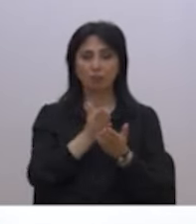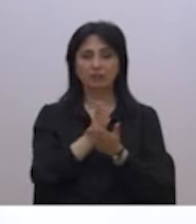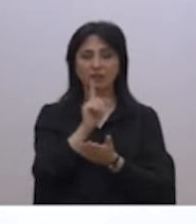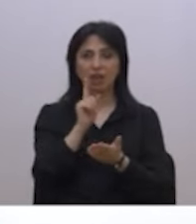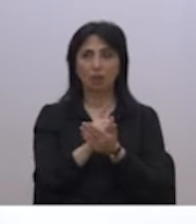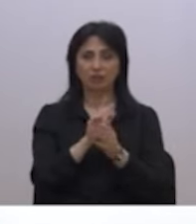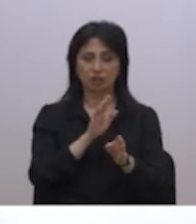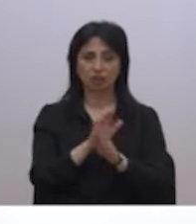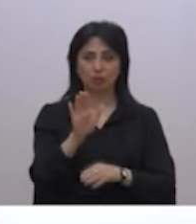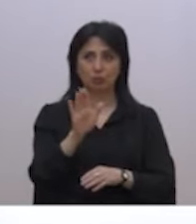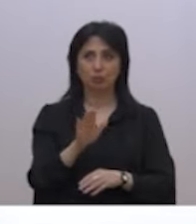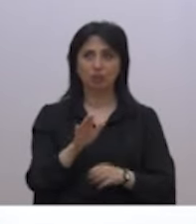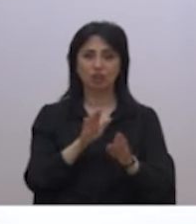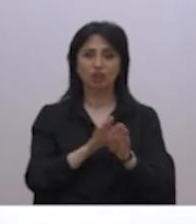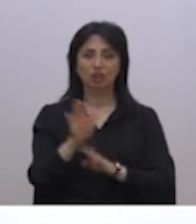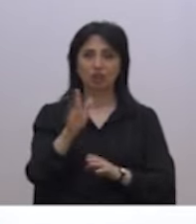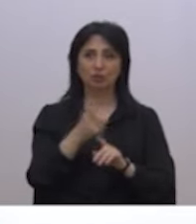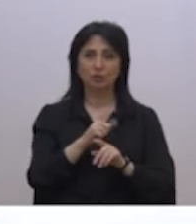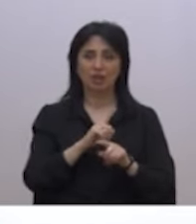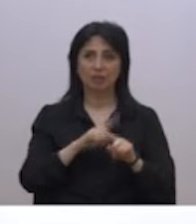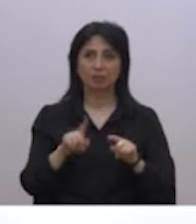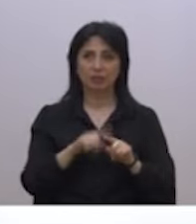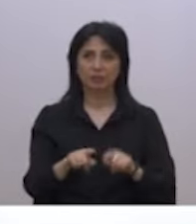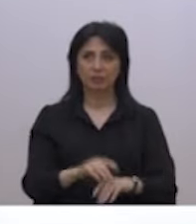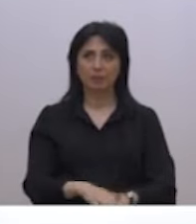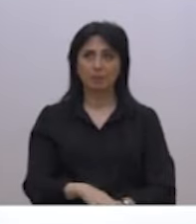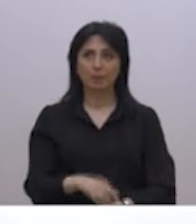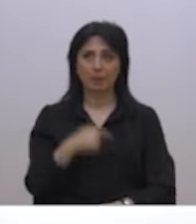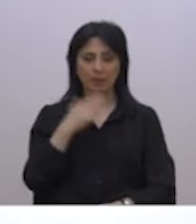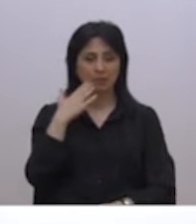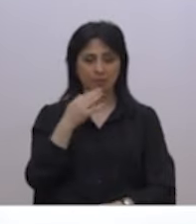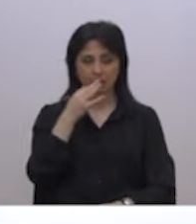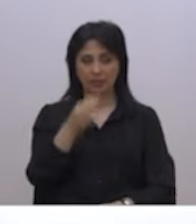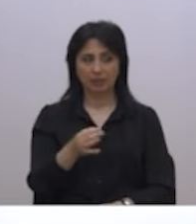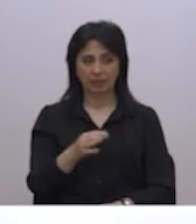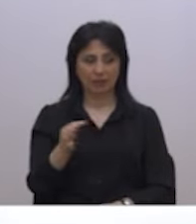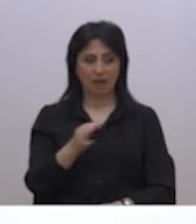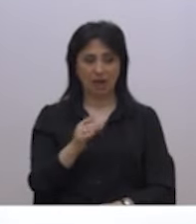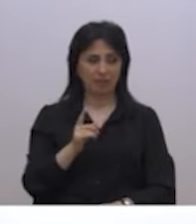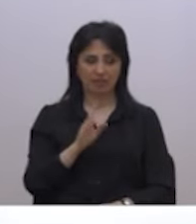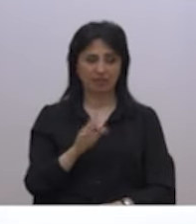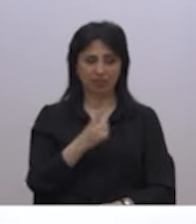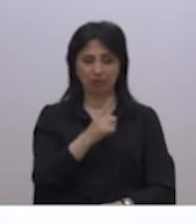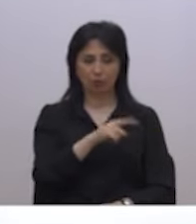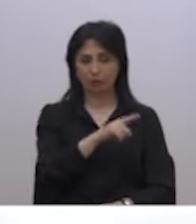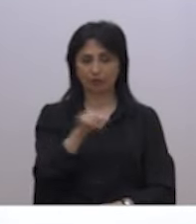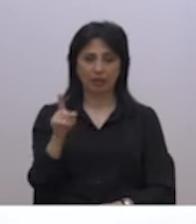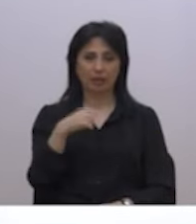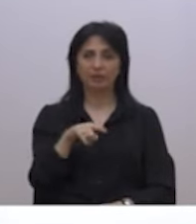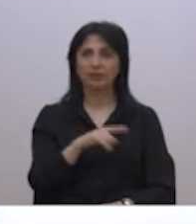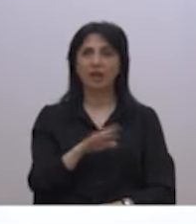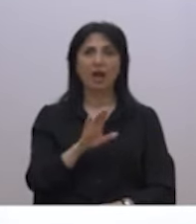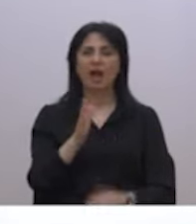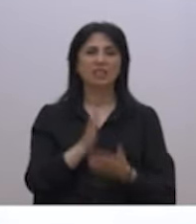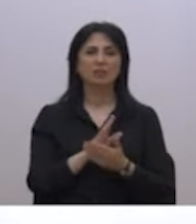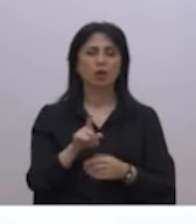აუცილებლად შესრულდება და შესრულდება ძალიან მალე. მე სიმართლე გითხრათ, არაფერს არ ველოდები თითოეული თქვენთაგანისთვის. არც